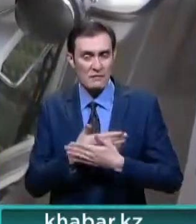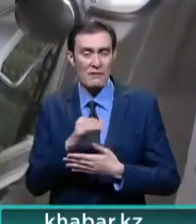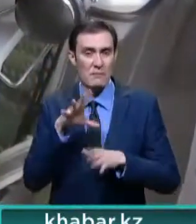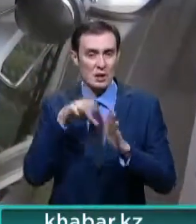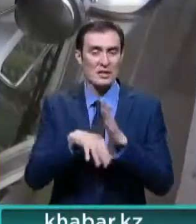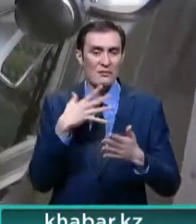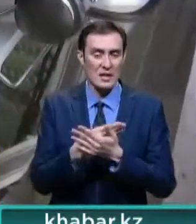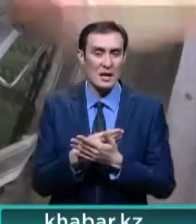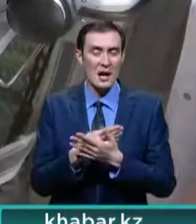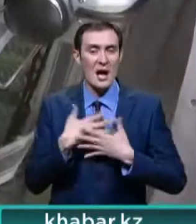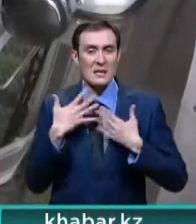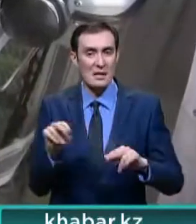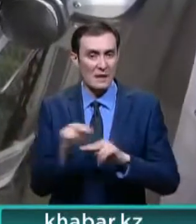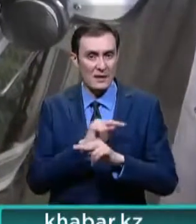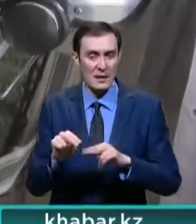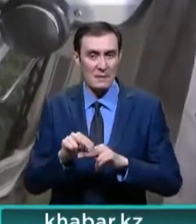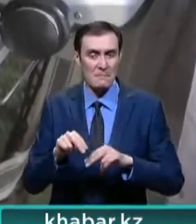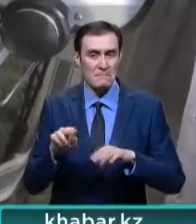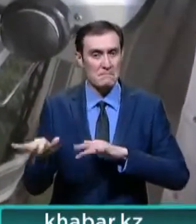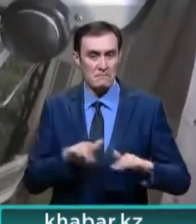воплощении своих оздоровительных методик.